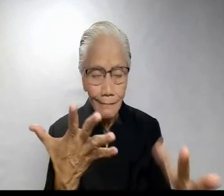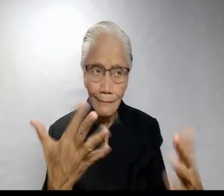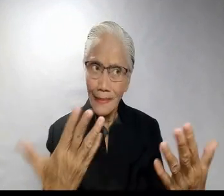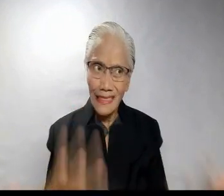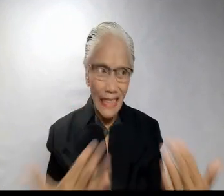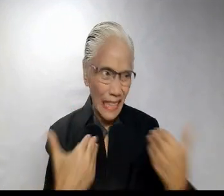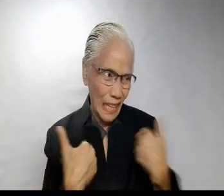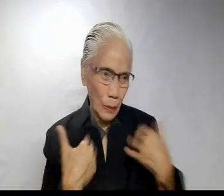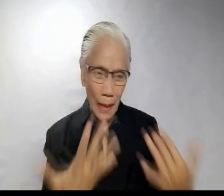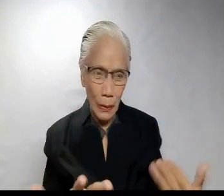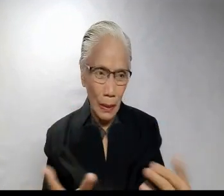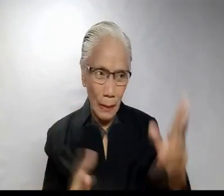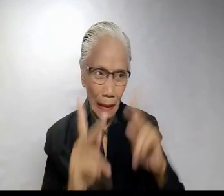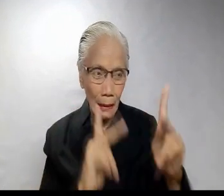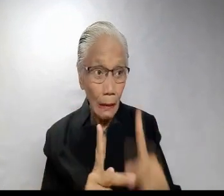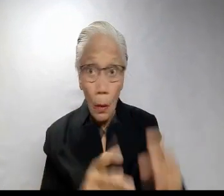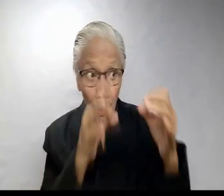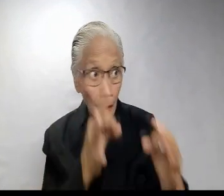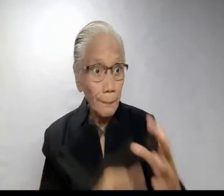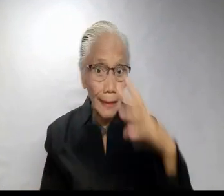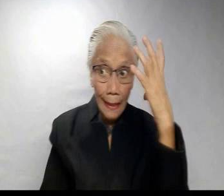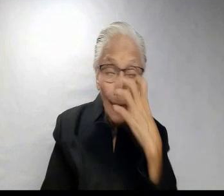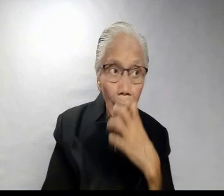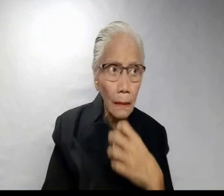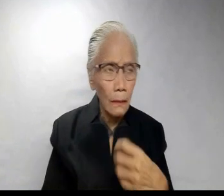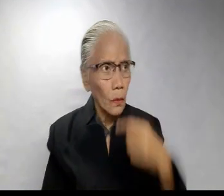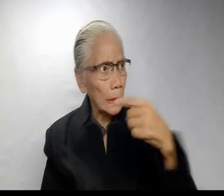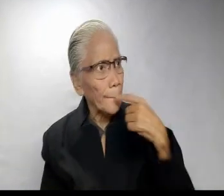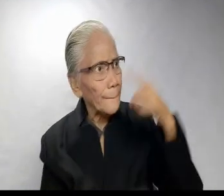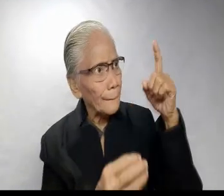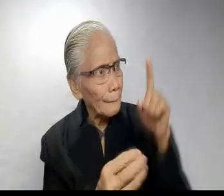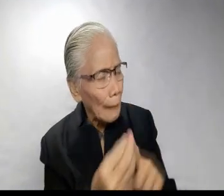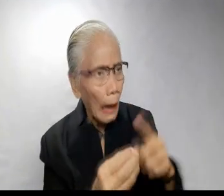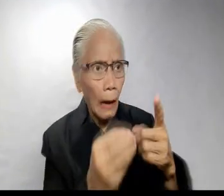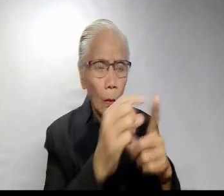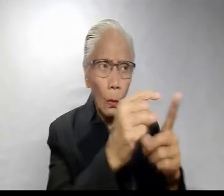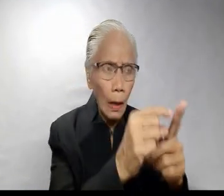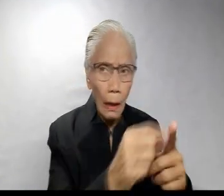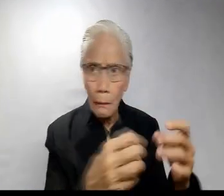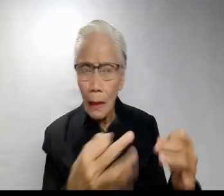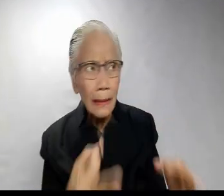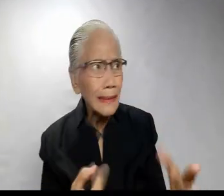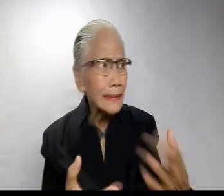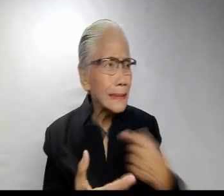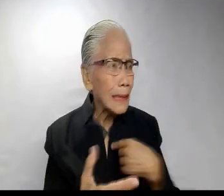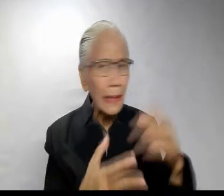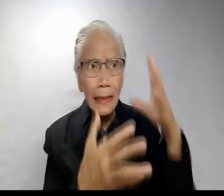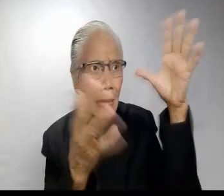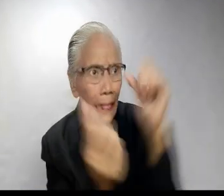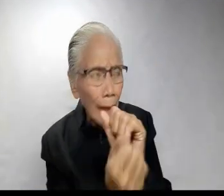and death na umiiral sa tao ngayon. Kapag galit, nagmumura. Kapag nagugulat,